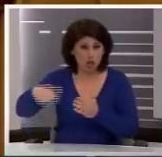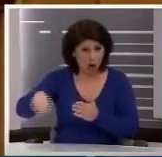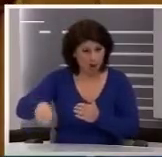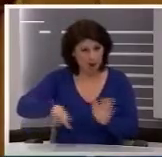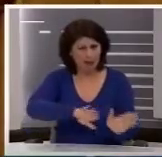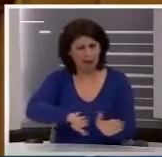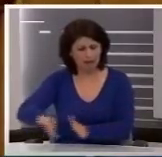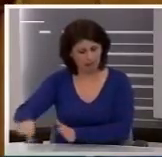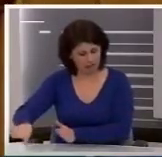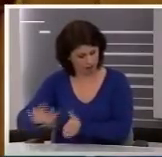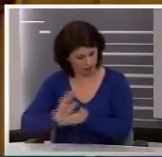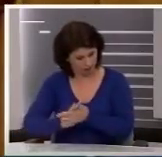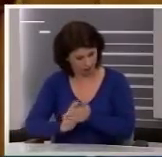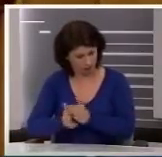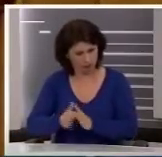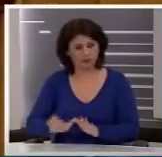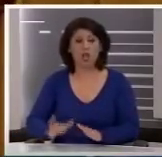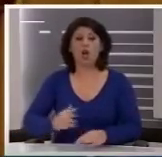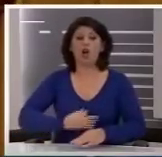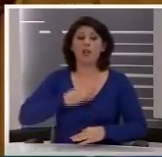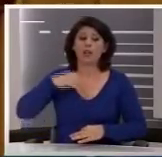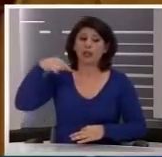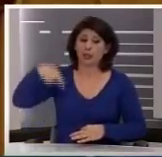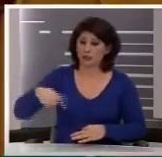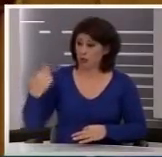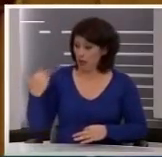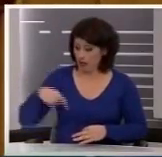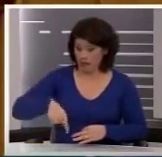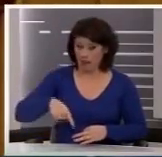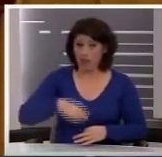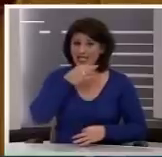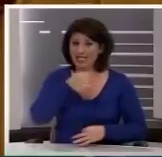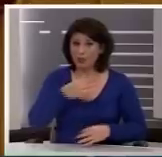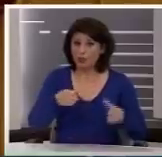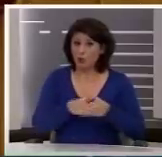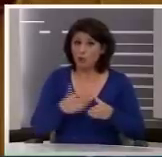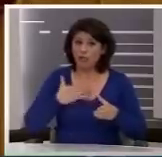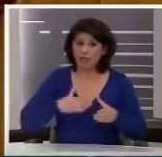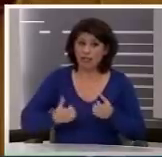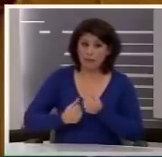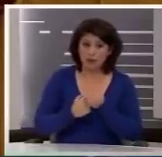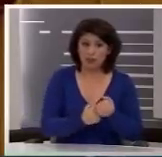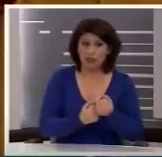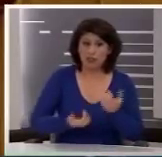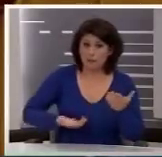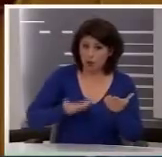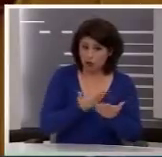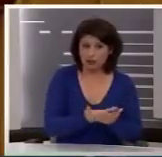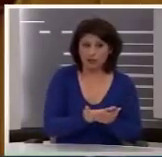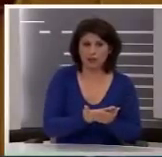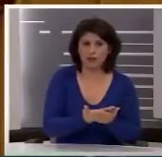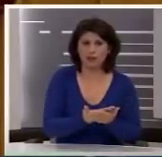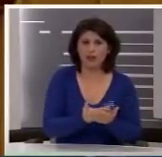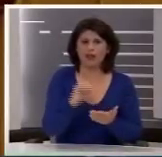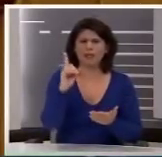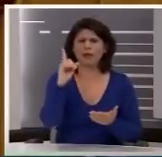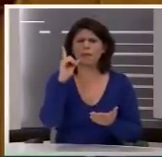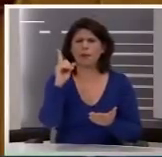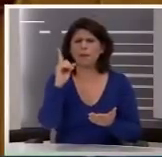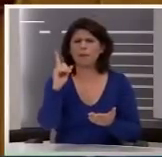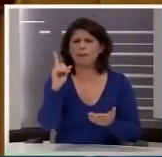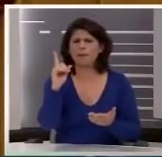στην πάντα. Ο κύριος Στασούλας εδώ πριν από λίγο, εισηγητής του κόμματος που θέλει να υποστηρίξει την πρόταση που φέρεται, δεν εξτόμησε μία